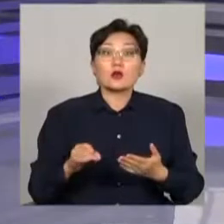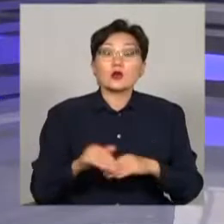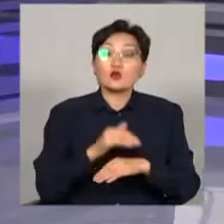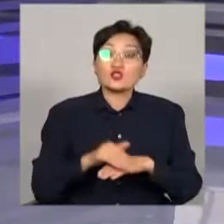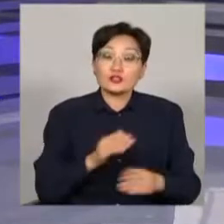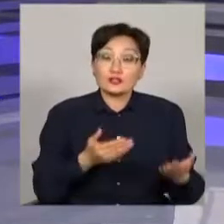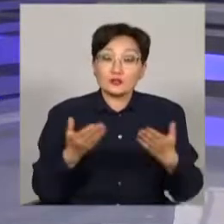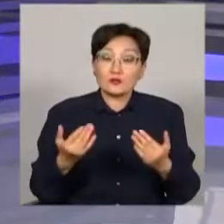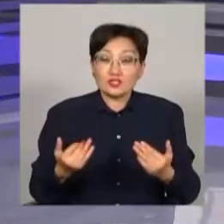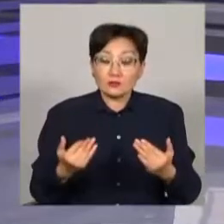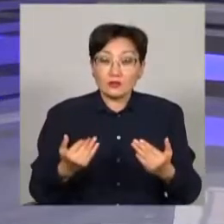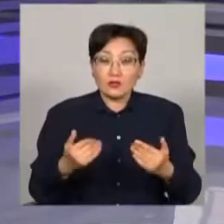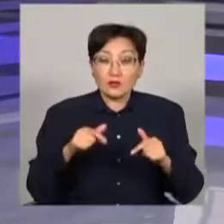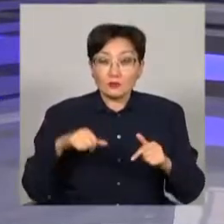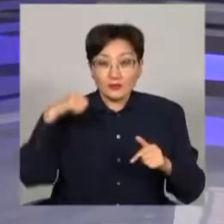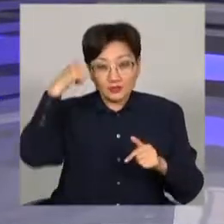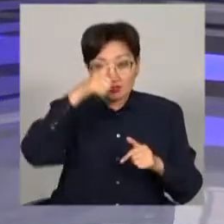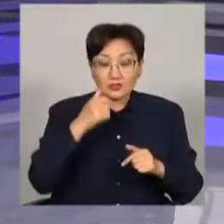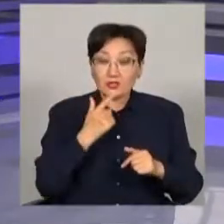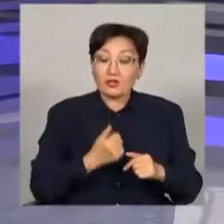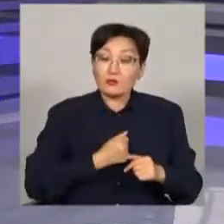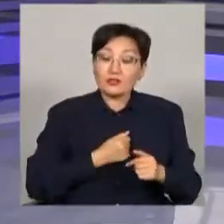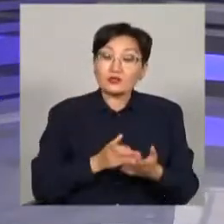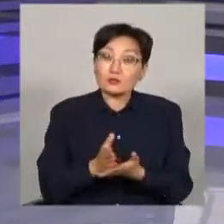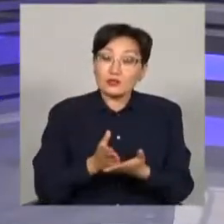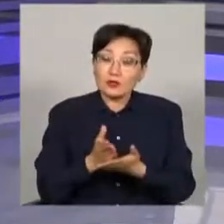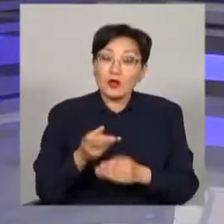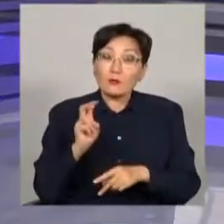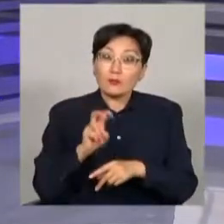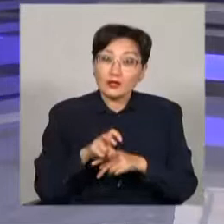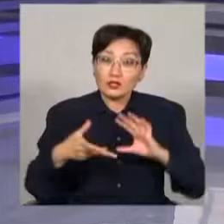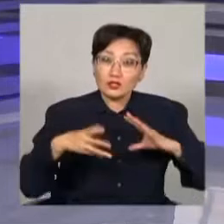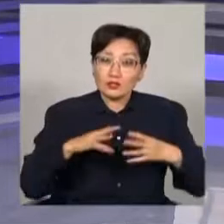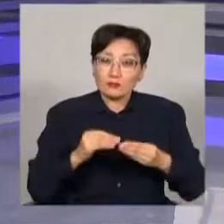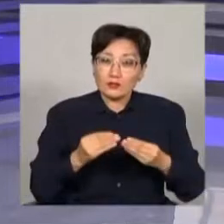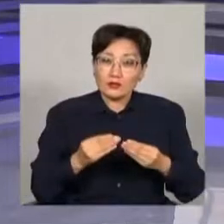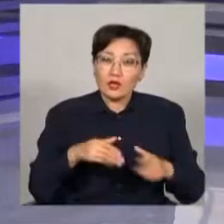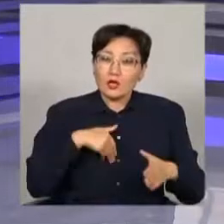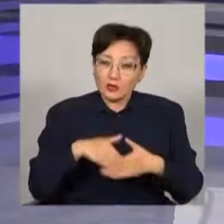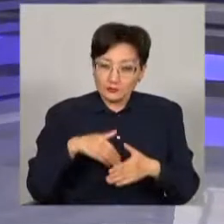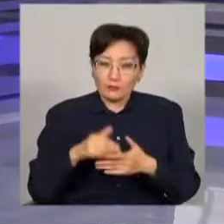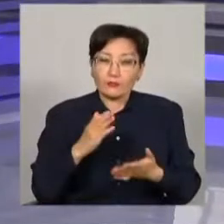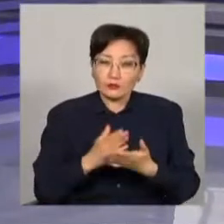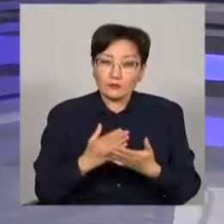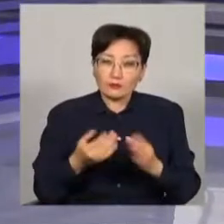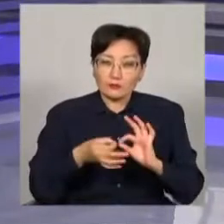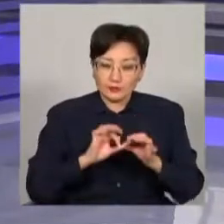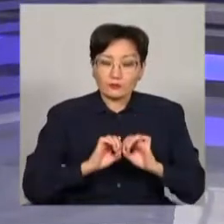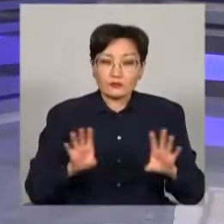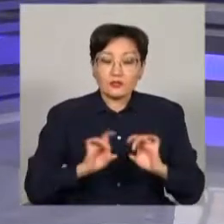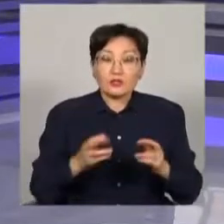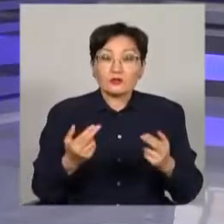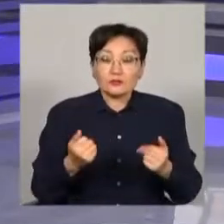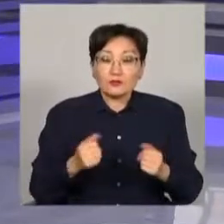келдің. Енді жаңа биыл әскер қатарына барушылардың жалпы қарқыны қалай? Осы жайында өзің айтып берсең. Я